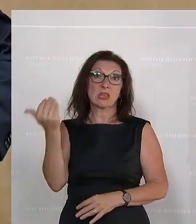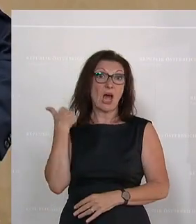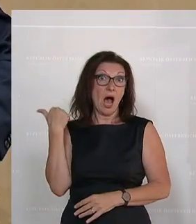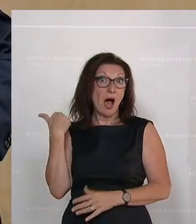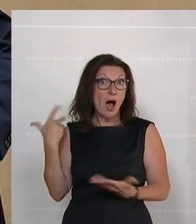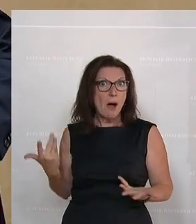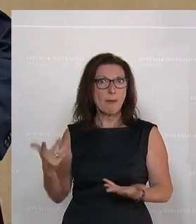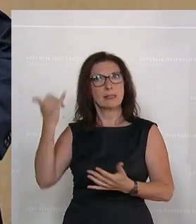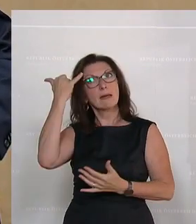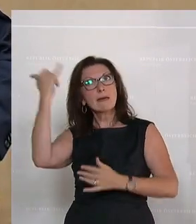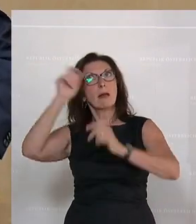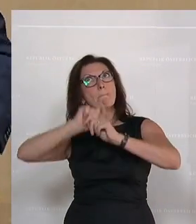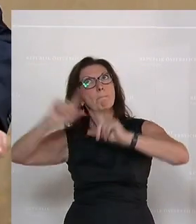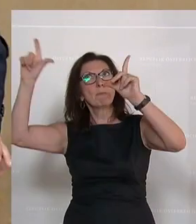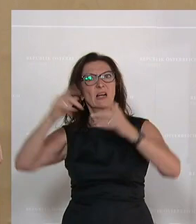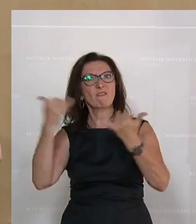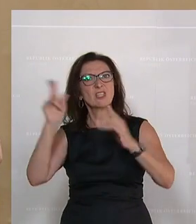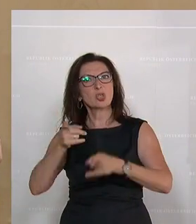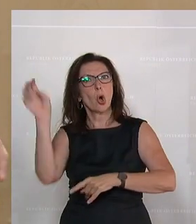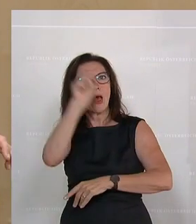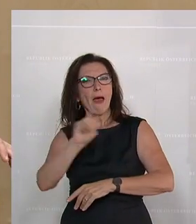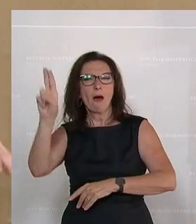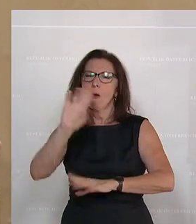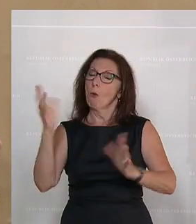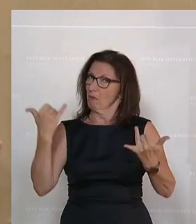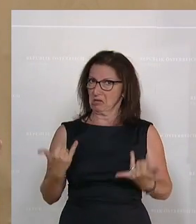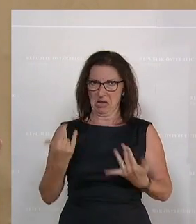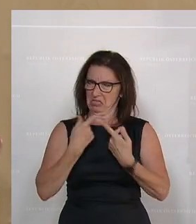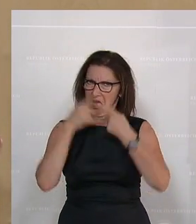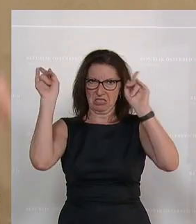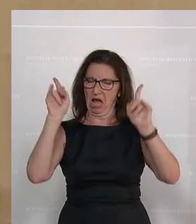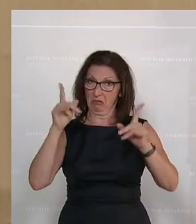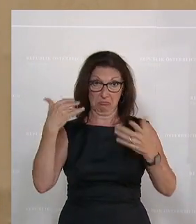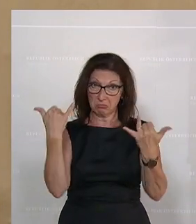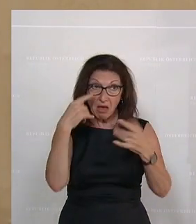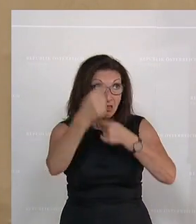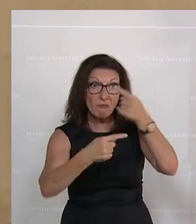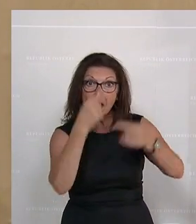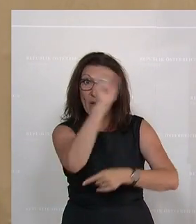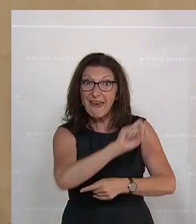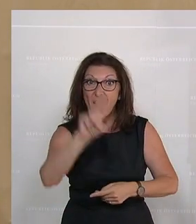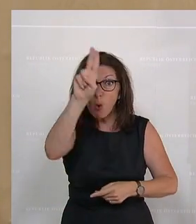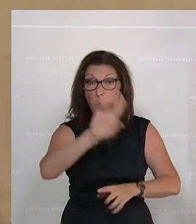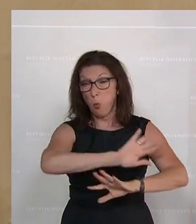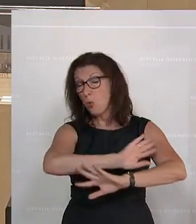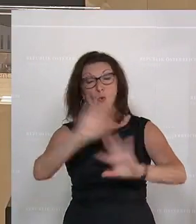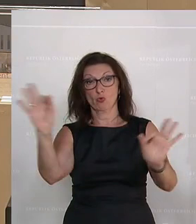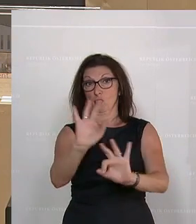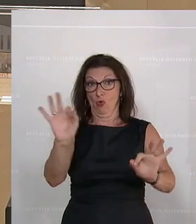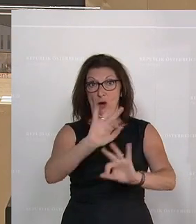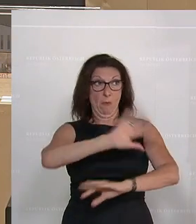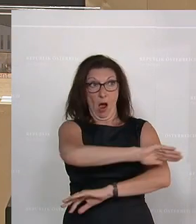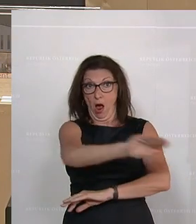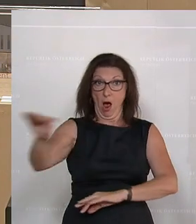der seinerzeit beigetreten sind das hat in der zwischenzeit eine ganz andere grausame dynamik die uns alle nach unten reißt eingenommen